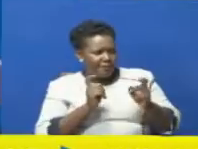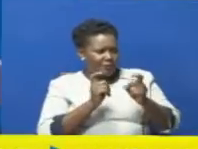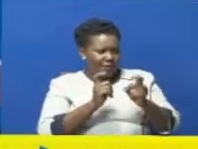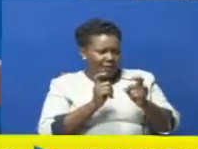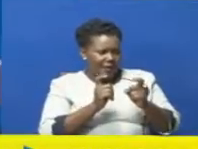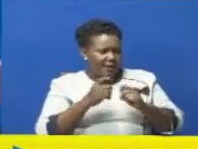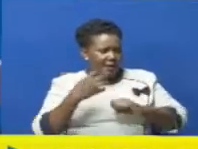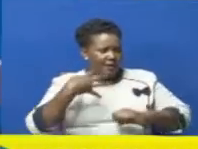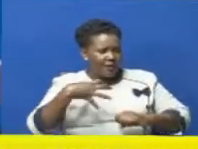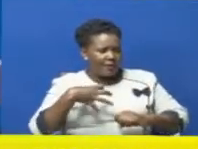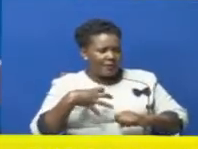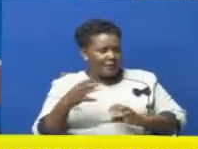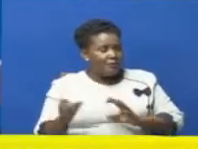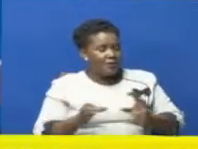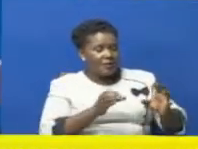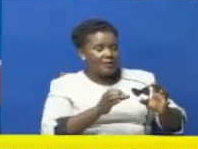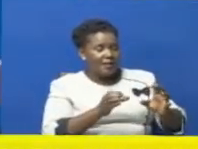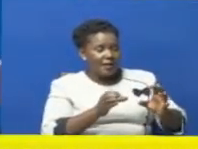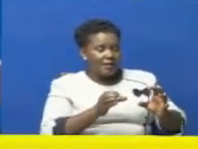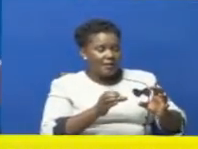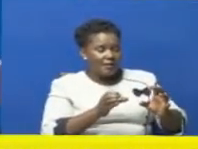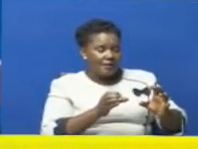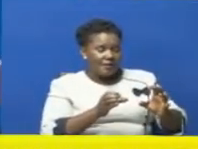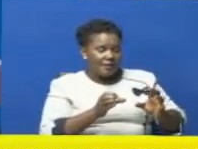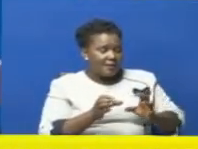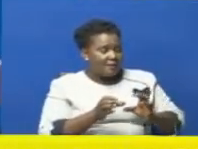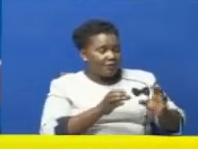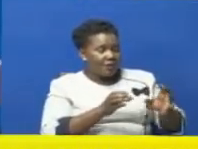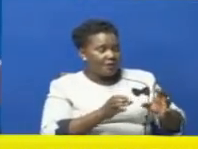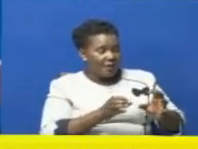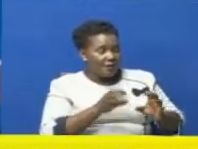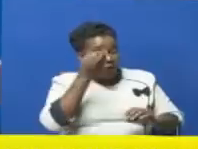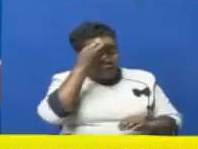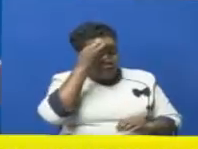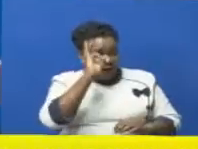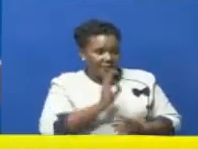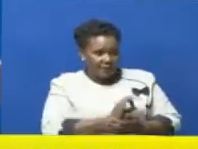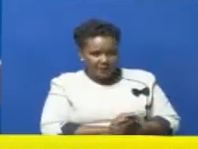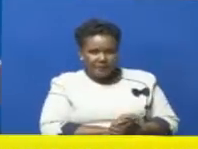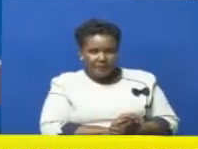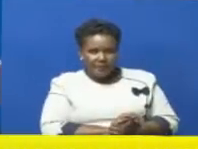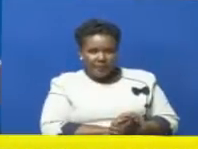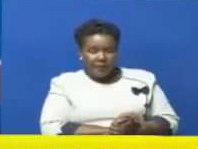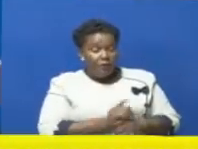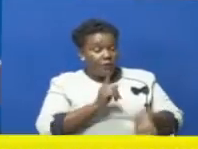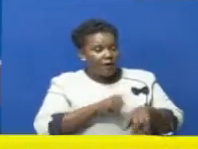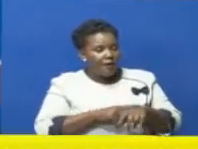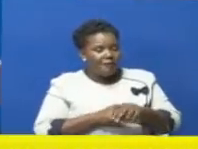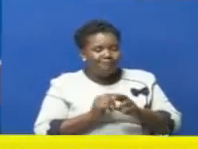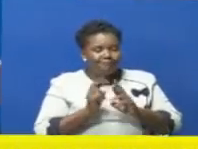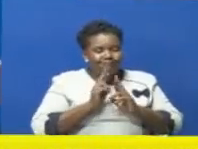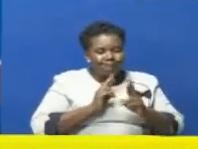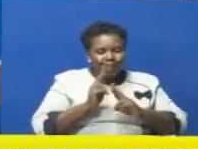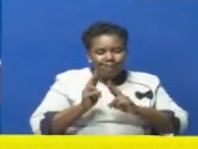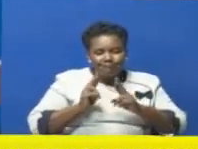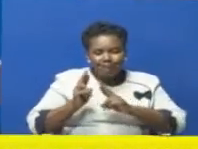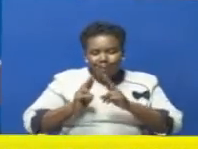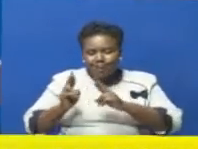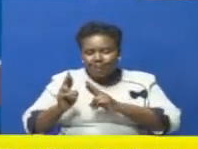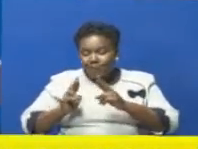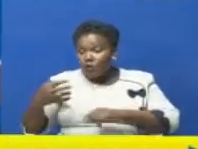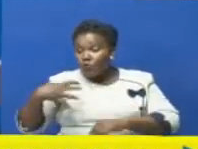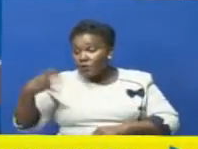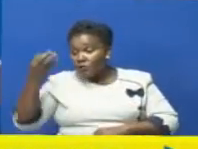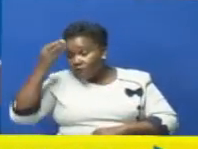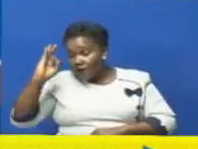wa Ufaransa Frank Riester ikulu jijini Dar es Salaam. Katika mazungumzo hayo pamoja na mambo mengine, waziri Riester